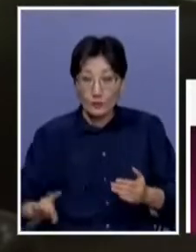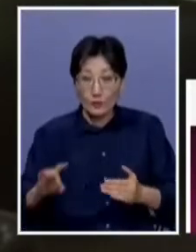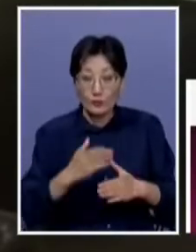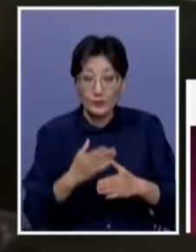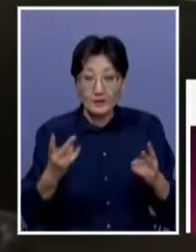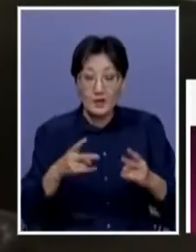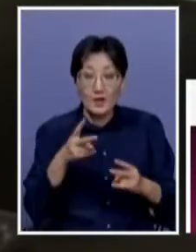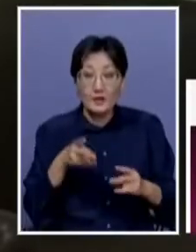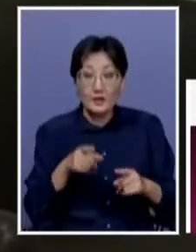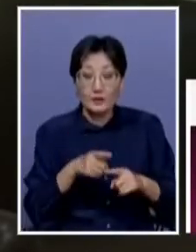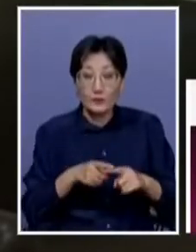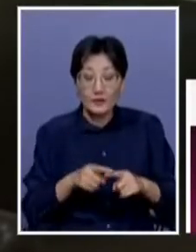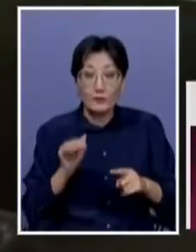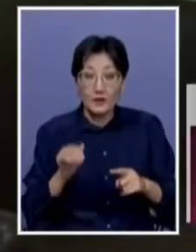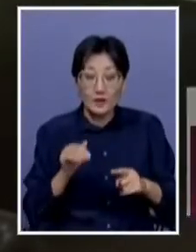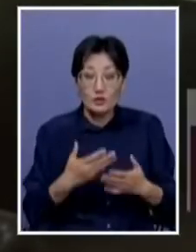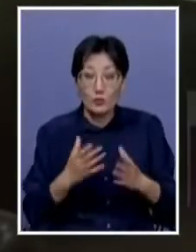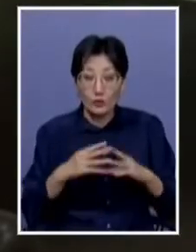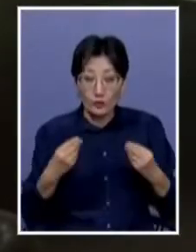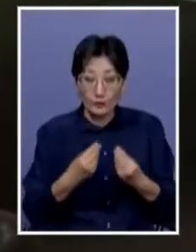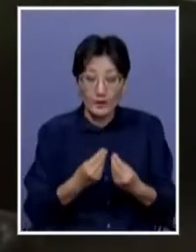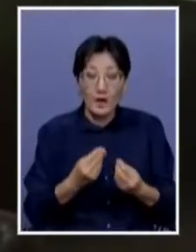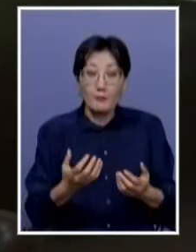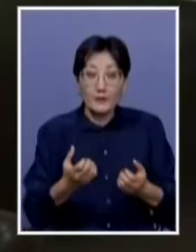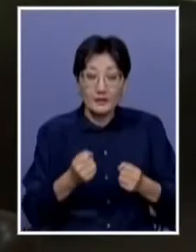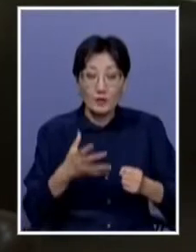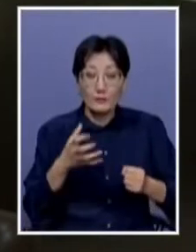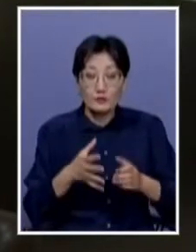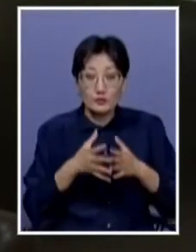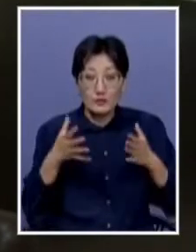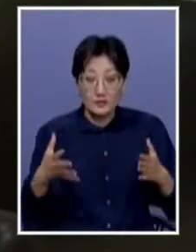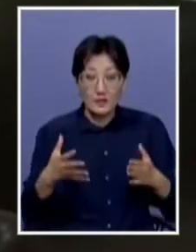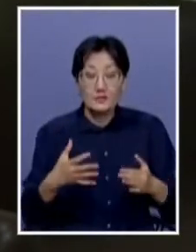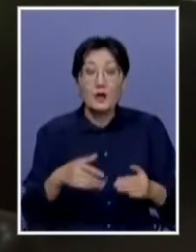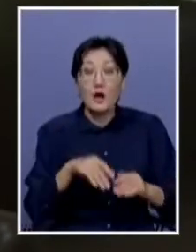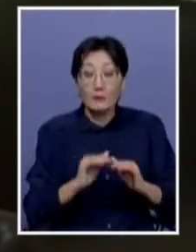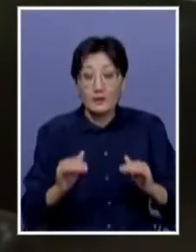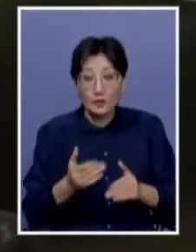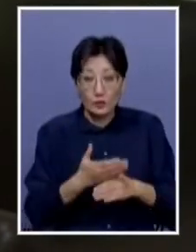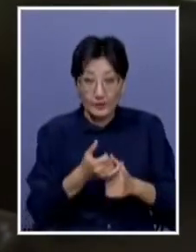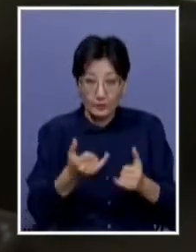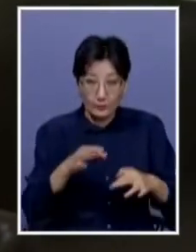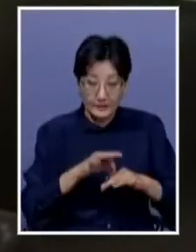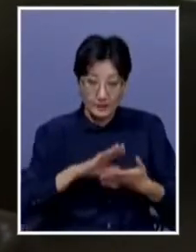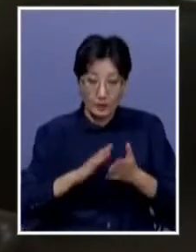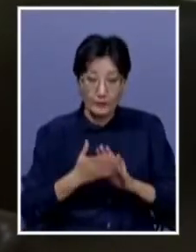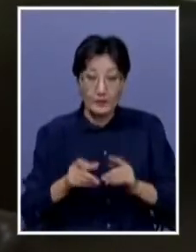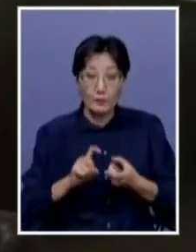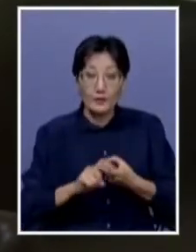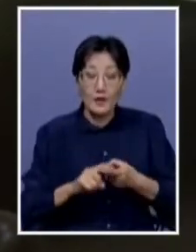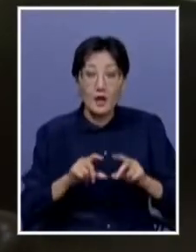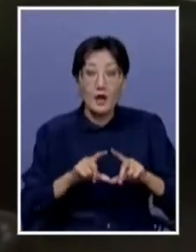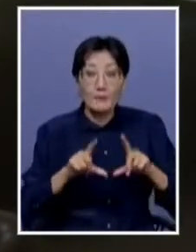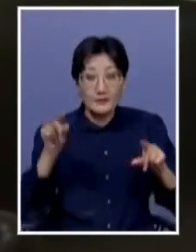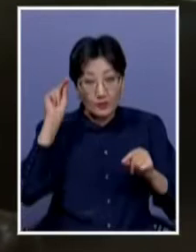мұқтаж 2500-нан аса жанұя бар. Биыл қолдан келгенше 500-ден аса балаға көмек көрсетіледі. Пандемияға байланысты мектептер сабақты